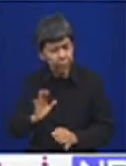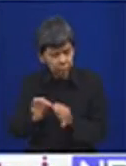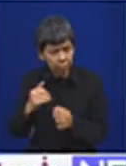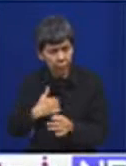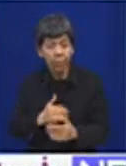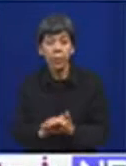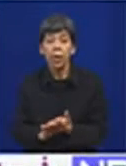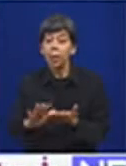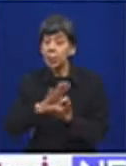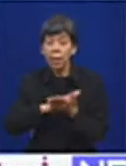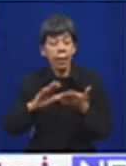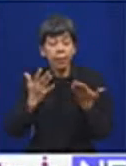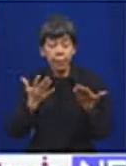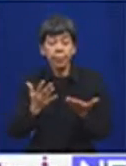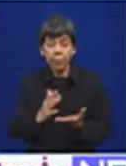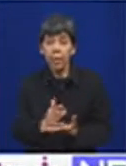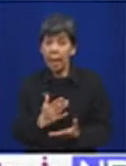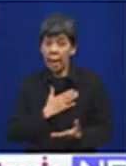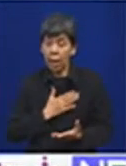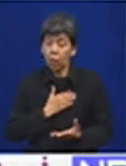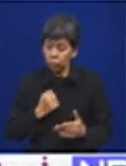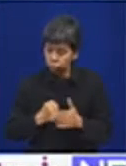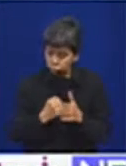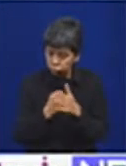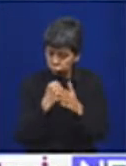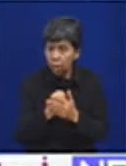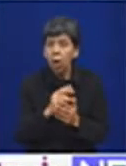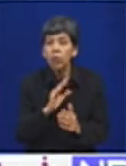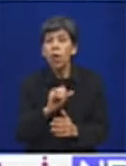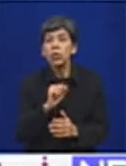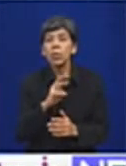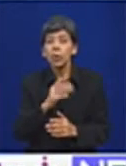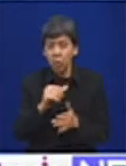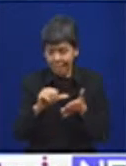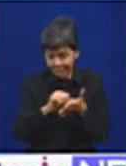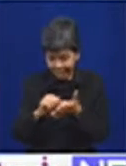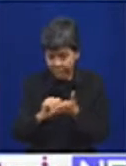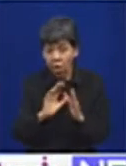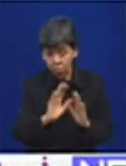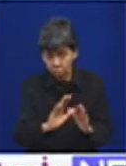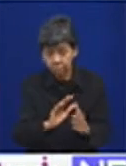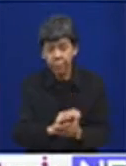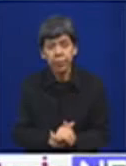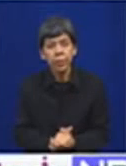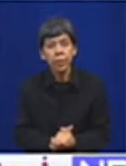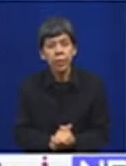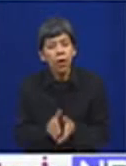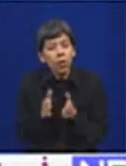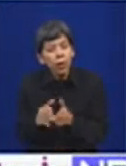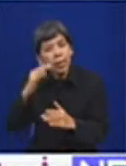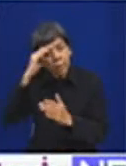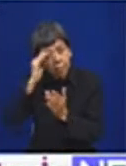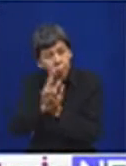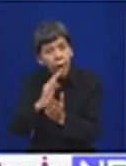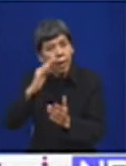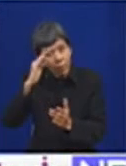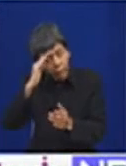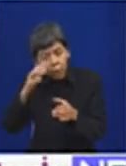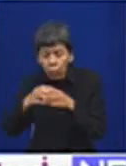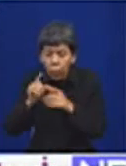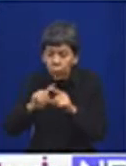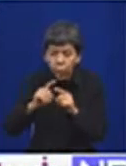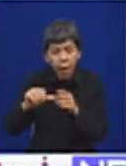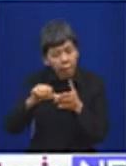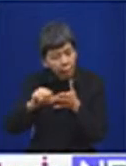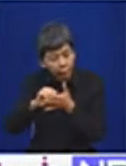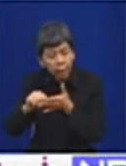ต่วันนี้ก็ยังไม่แก้เลยฉะนั้นท่านต้องขับเคลื่อนตรงนี้สชชเนี่ยไปแก้ไขให้ได้นะครับแล้วฝ่ายตำรวจทหารที่ไปประชุมร่วมเขาบอก